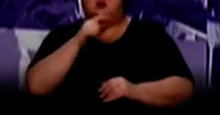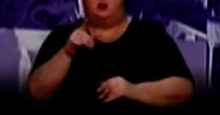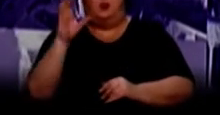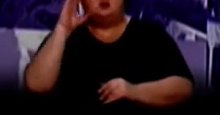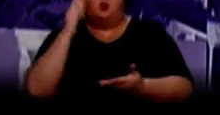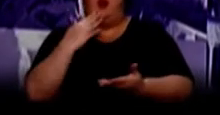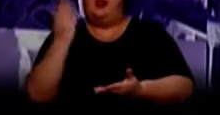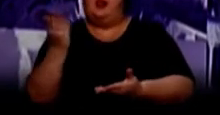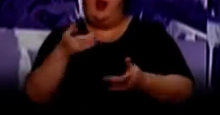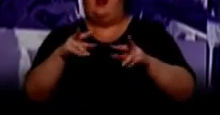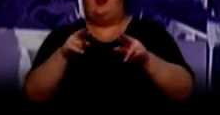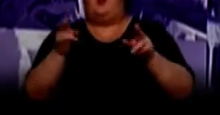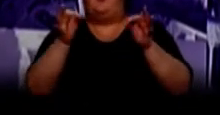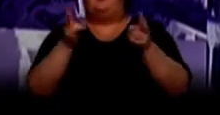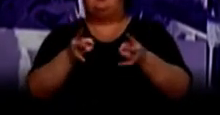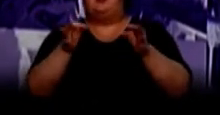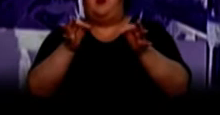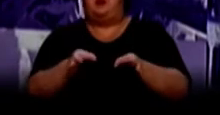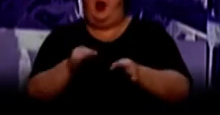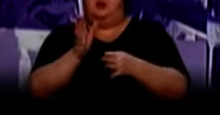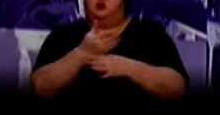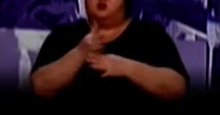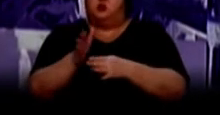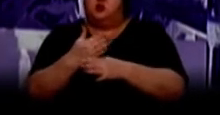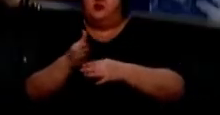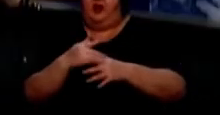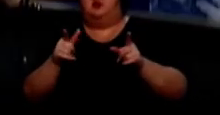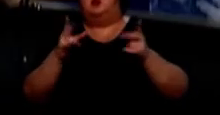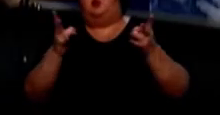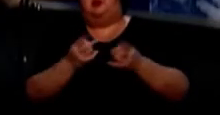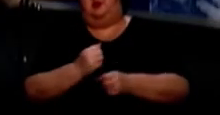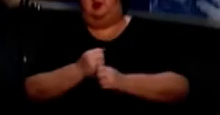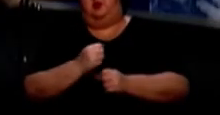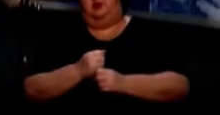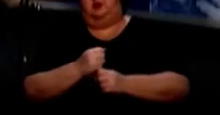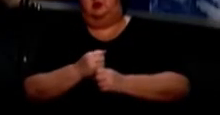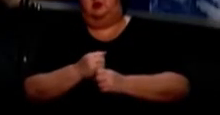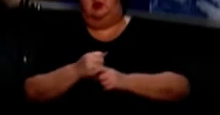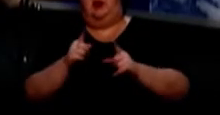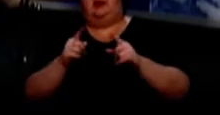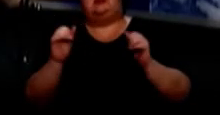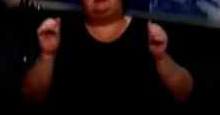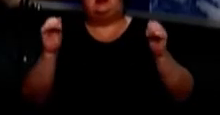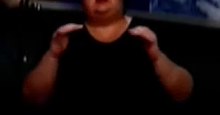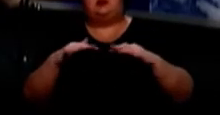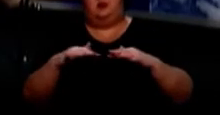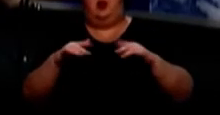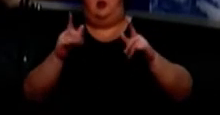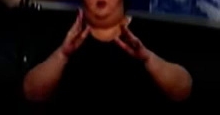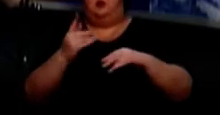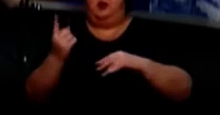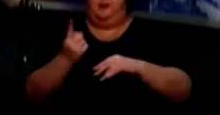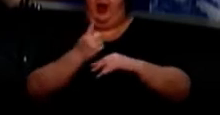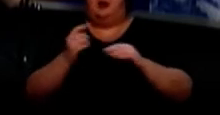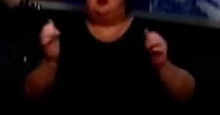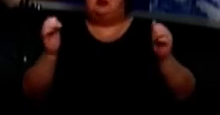потрібно правильно сортувати, що їм для цього потрібно робити. Для цього на зібраннях пояснюєте, для чого сортувати? Це буде так? Перше зібрання,